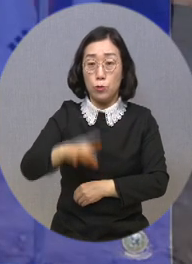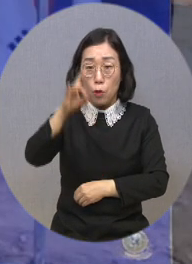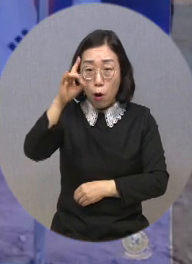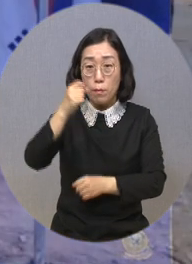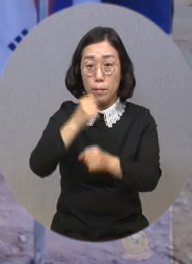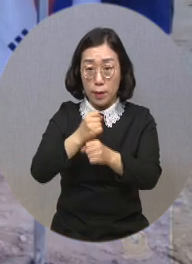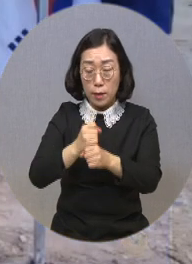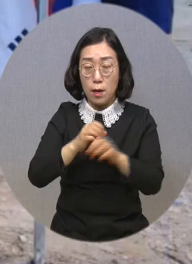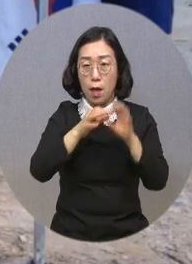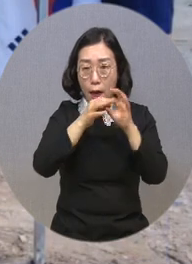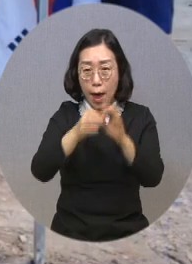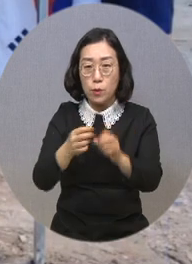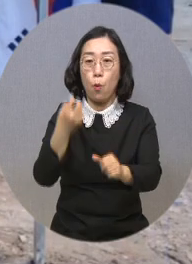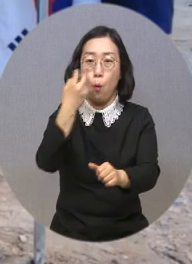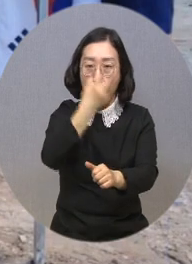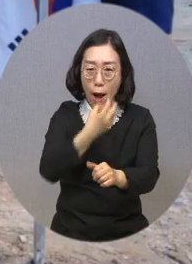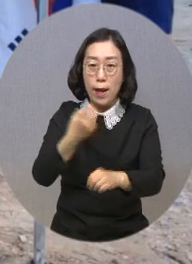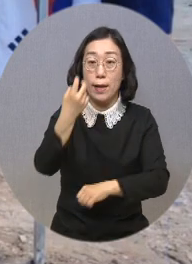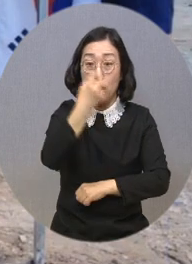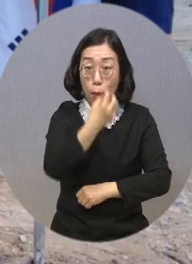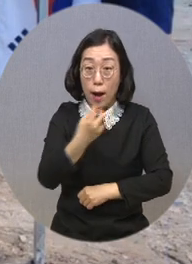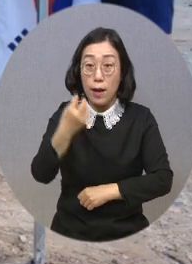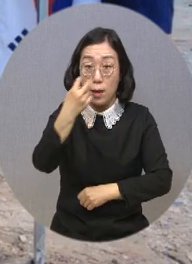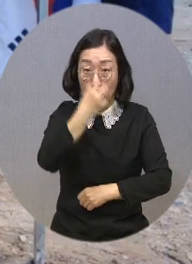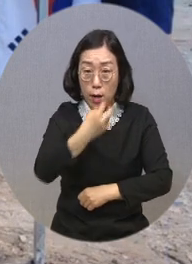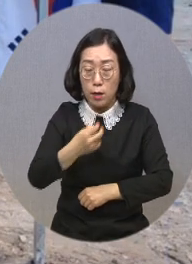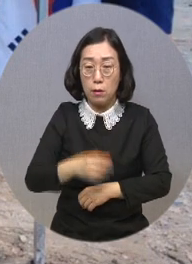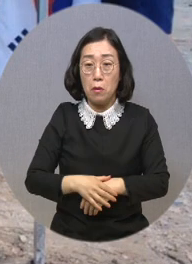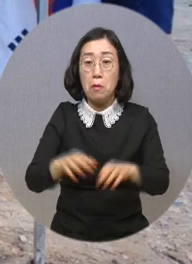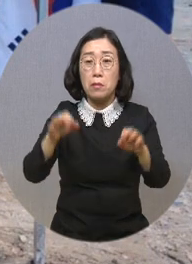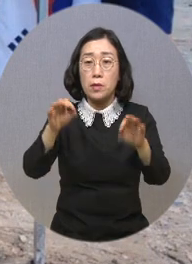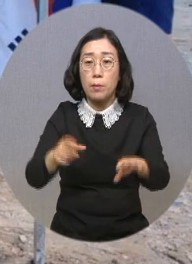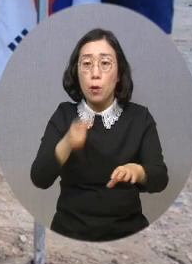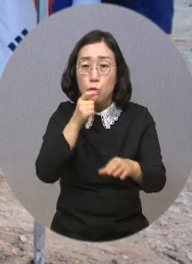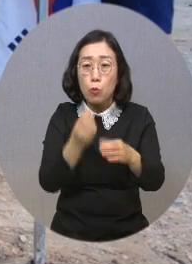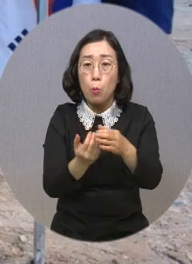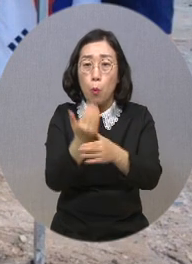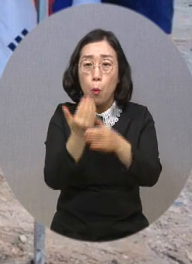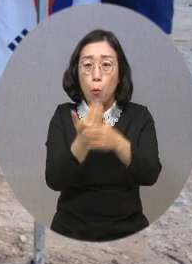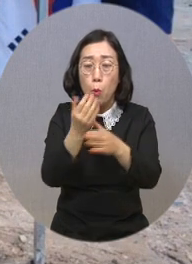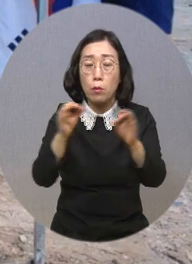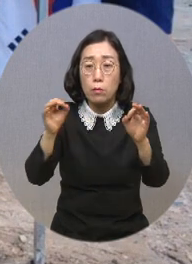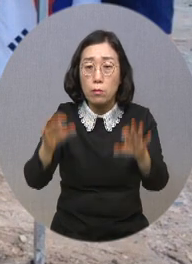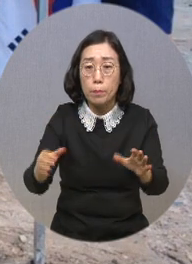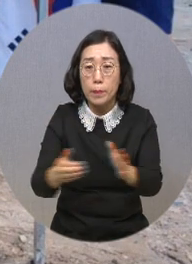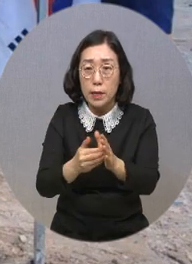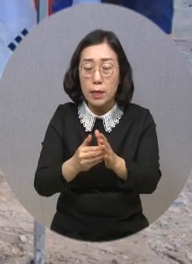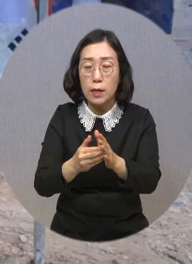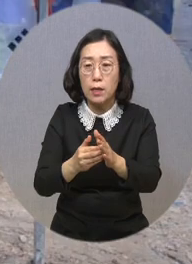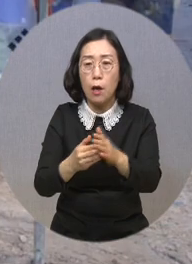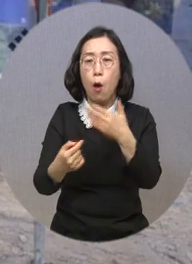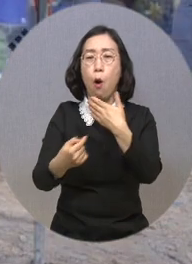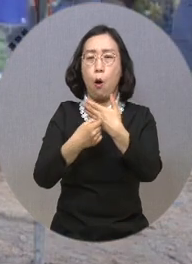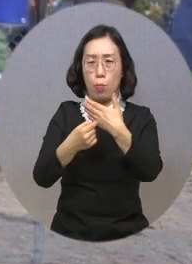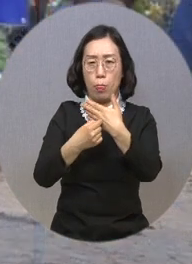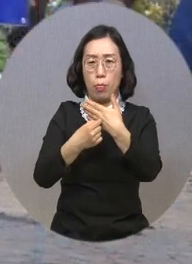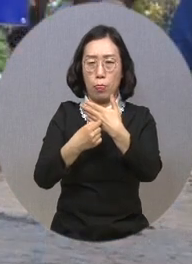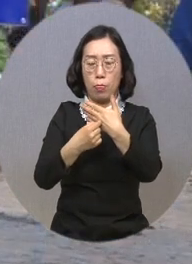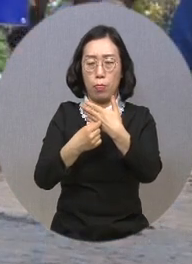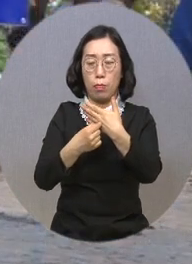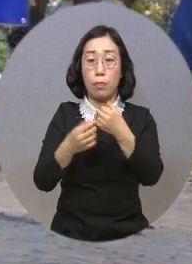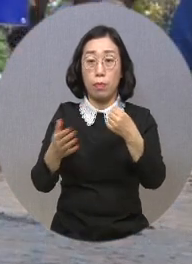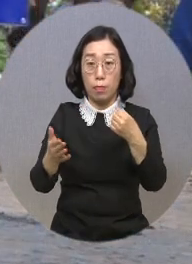사후관리가 되지 않은 우물은 사실 잠깐의 맛보기에 불과한 그런 봉사였던 것이죠. 그래서